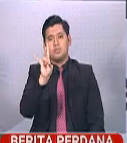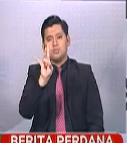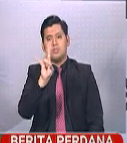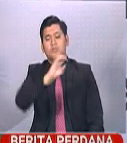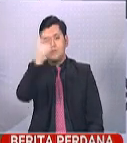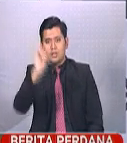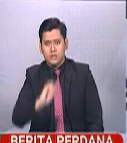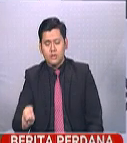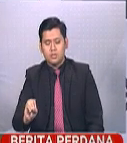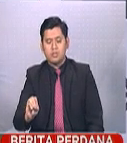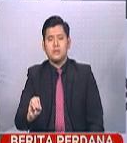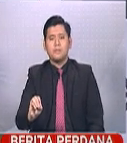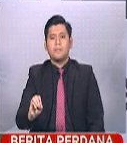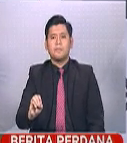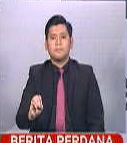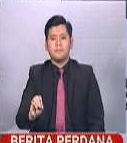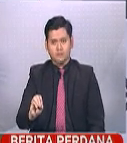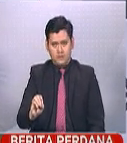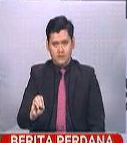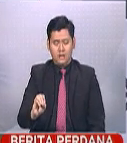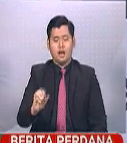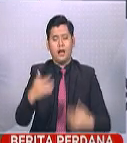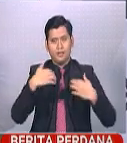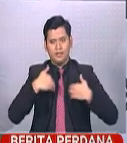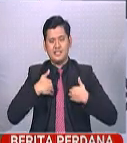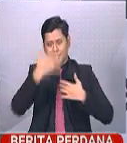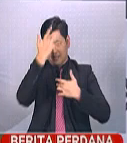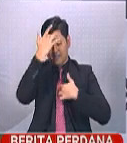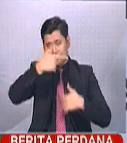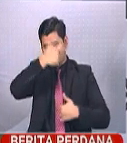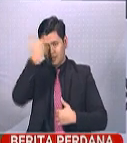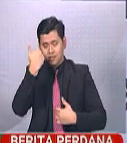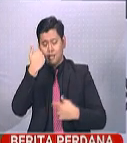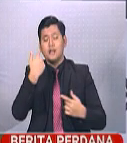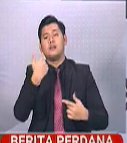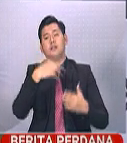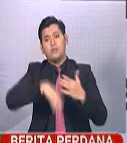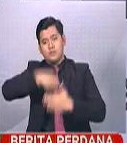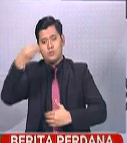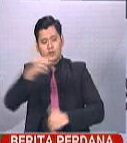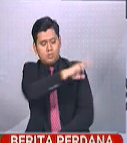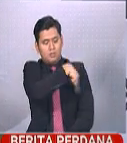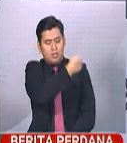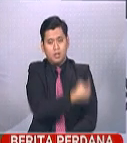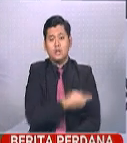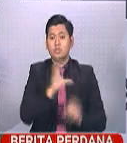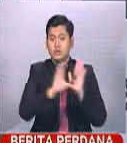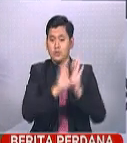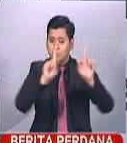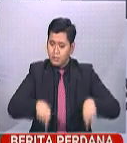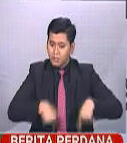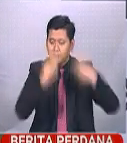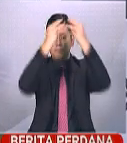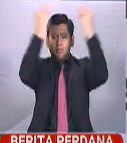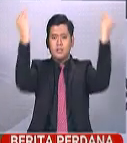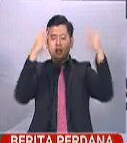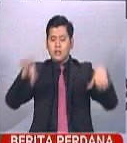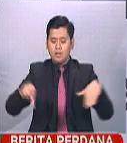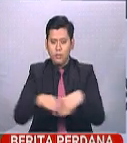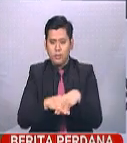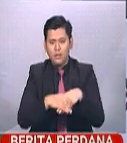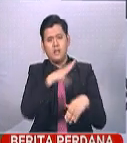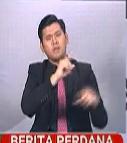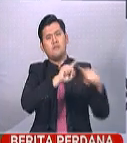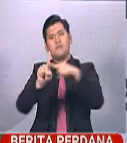dijangkiti di luar kawasan Hospital seperti mereka menghadiri contohnya Majlis perkahwinan dan sebagainya dan